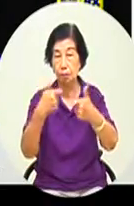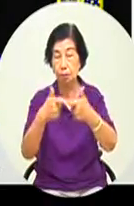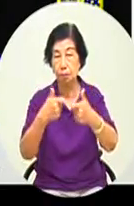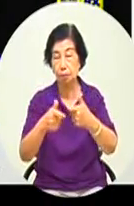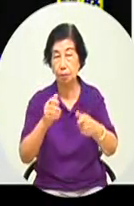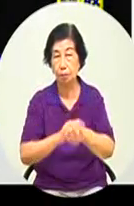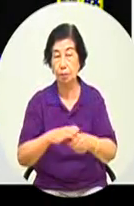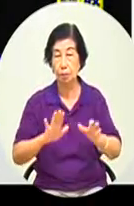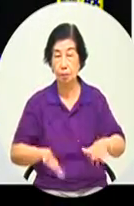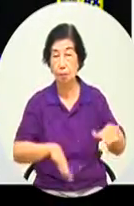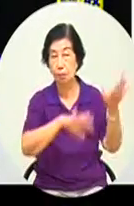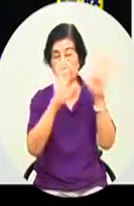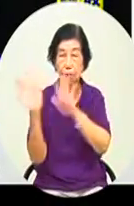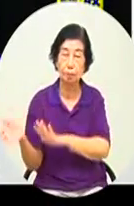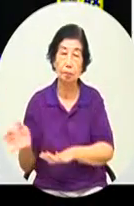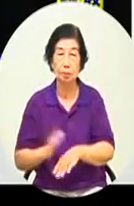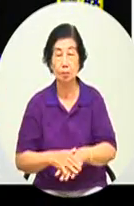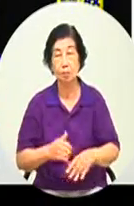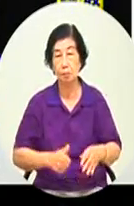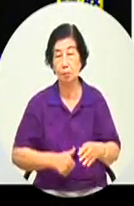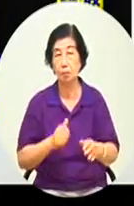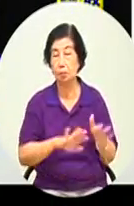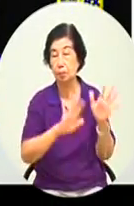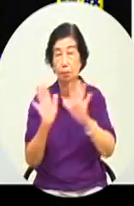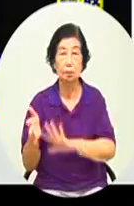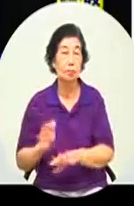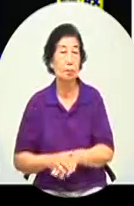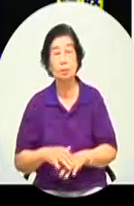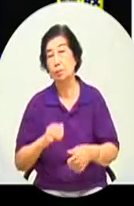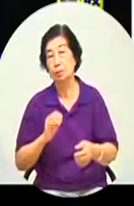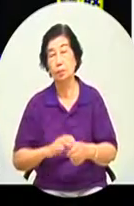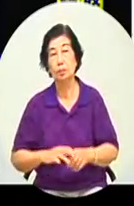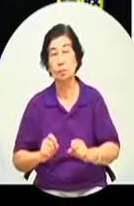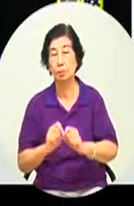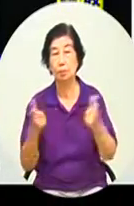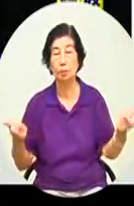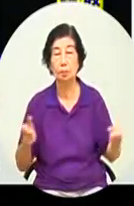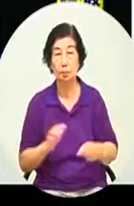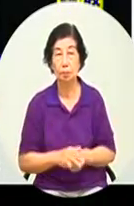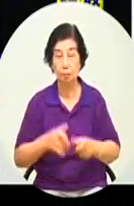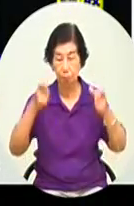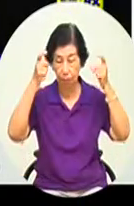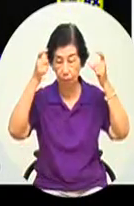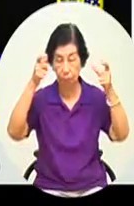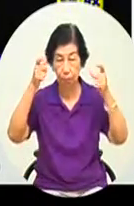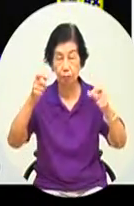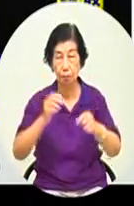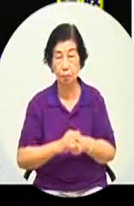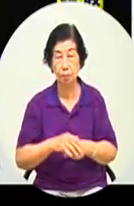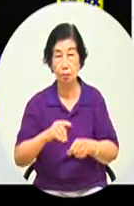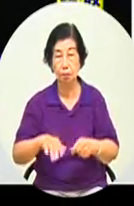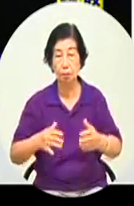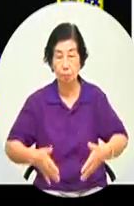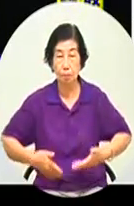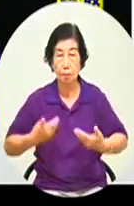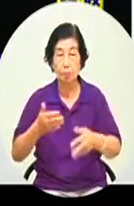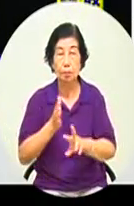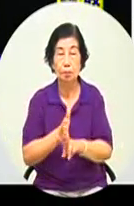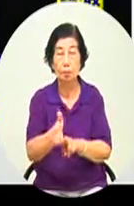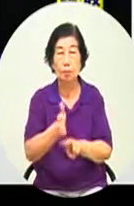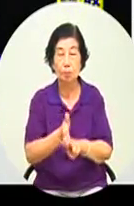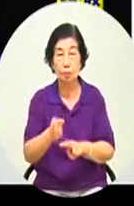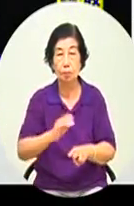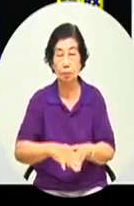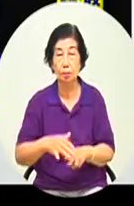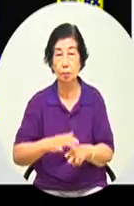哈，咱进看到这高雄轻轨哈，在这边啊也发生，就之前哈啊有一个阿